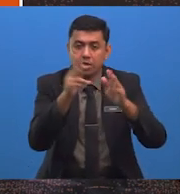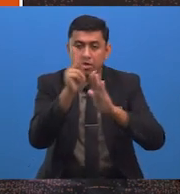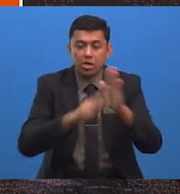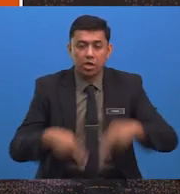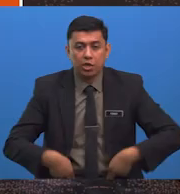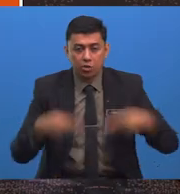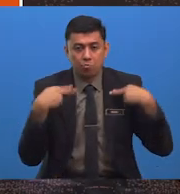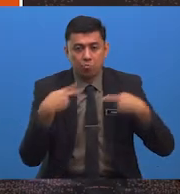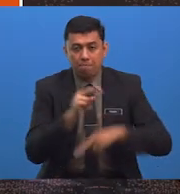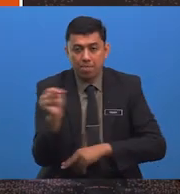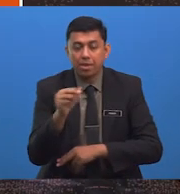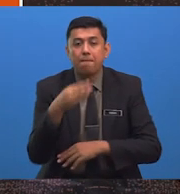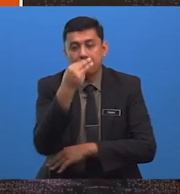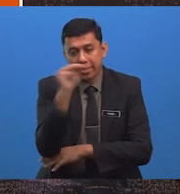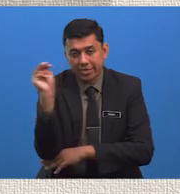kehidupan mereka.